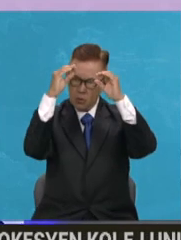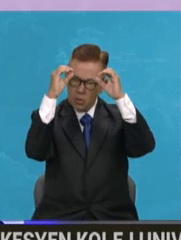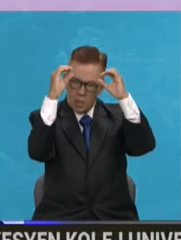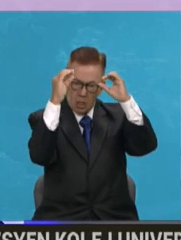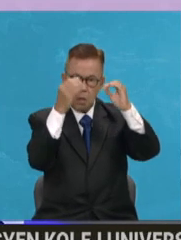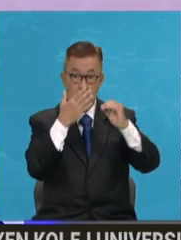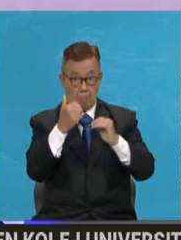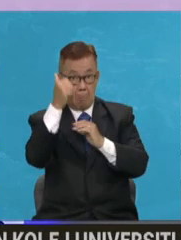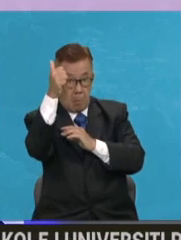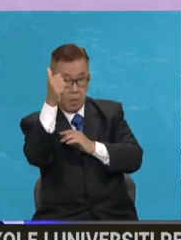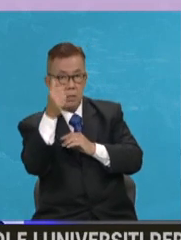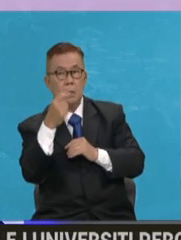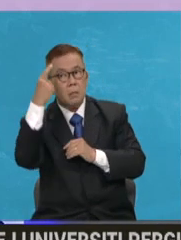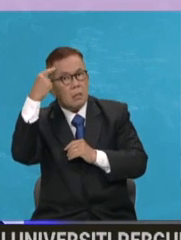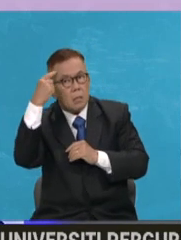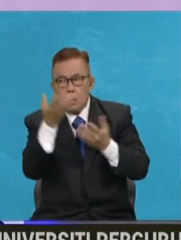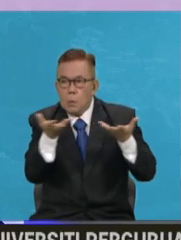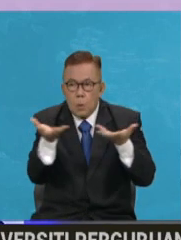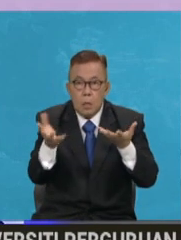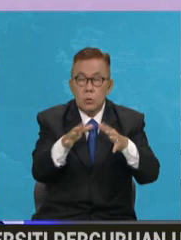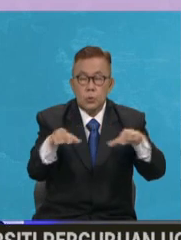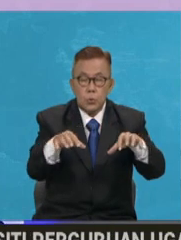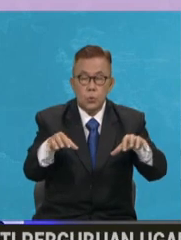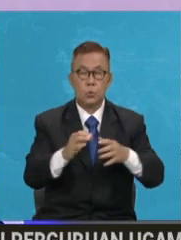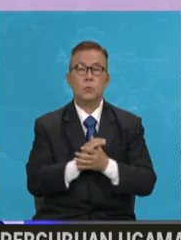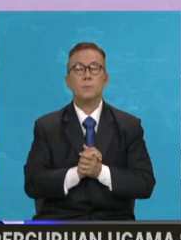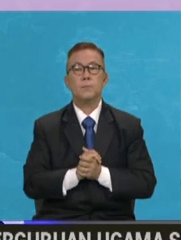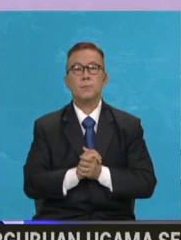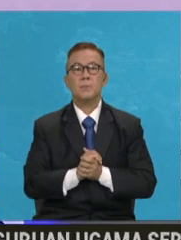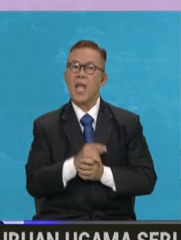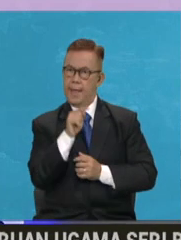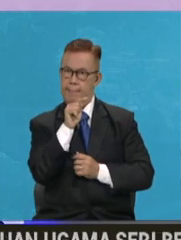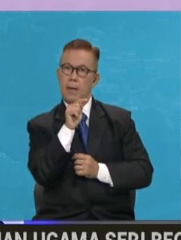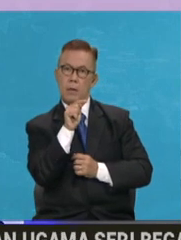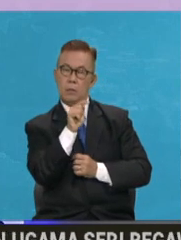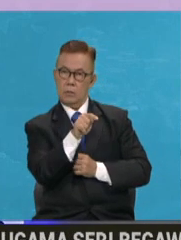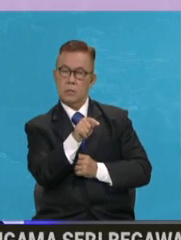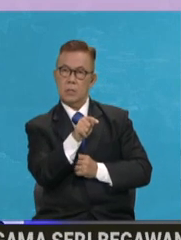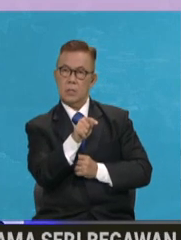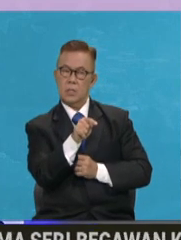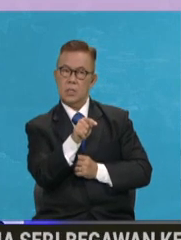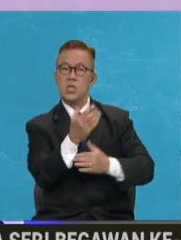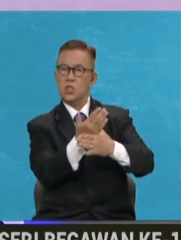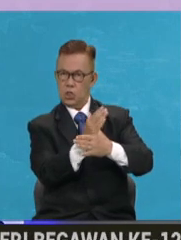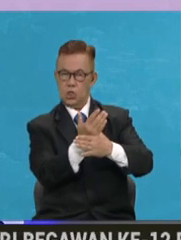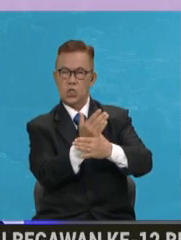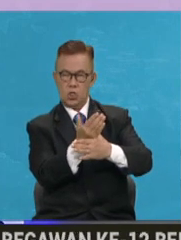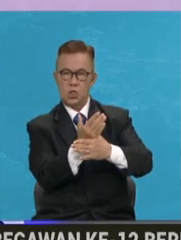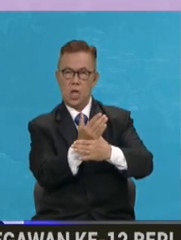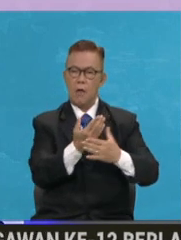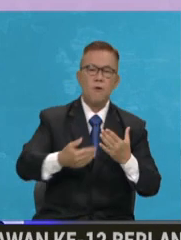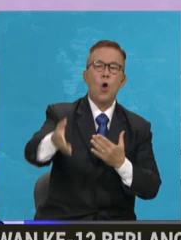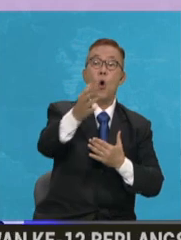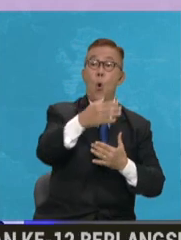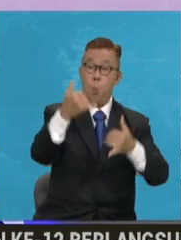dan dinaming dalam menyampaikan pengajaran dan pembelajaran perkara tersebut antara indikasikan oleh para penerima